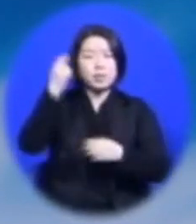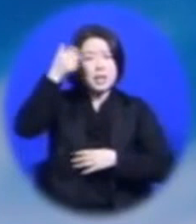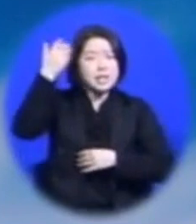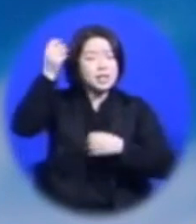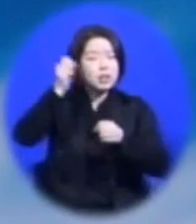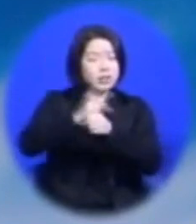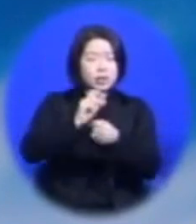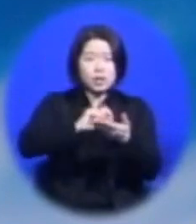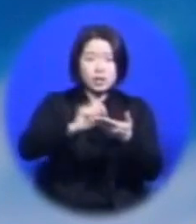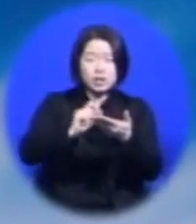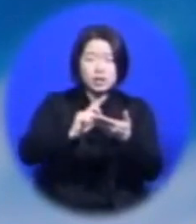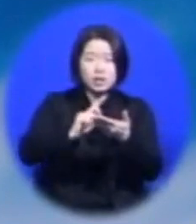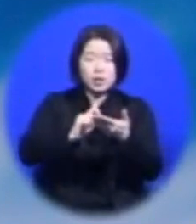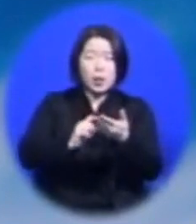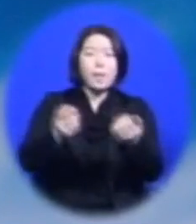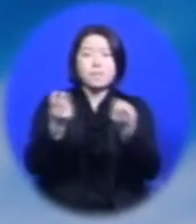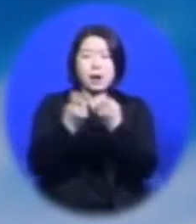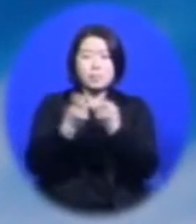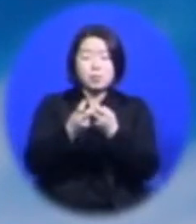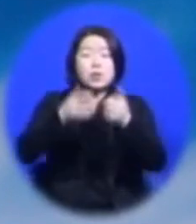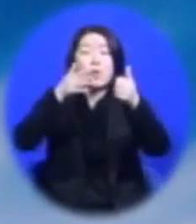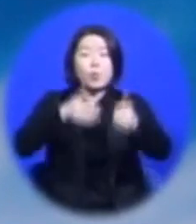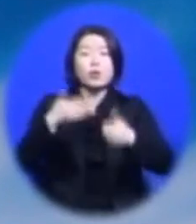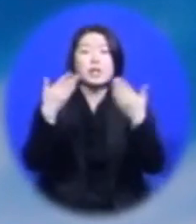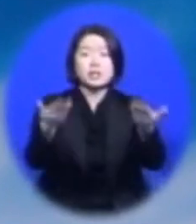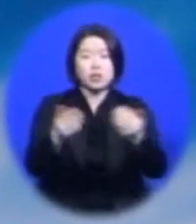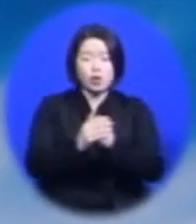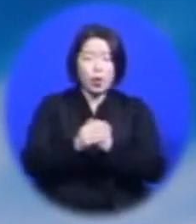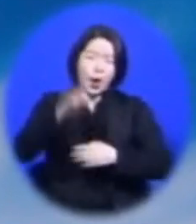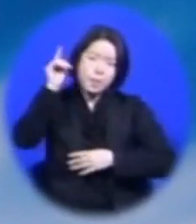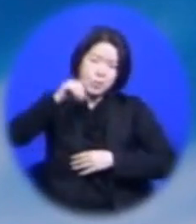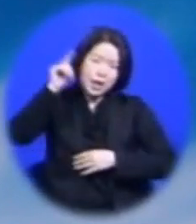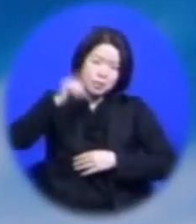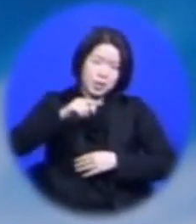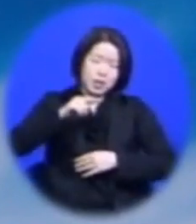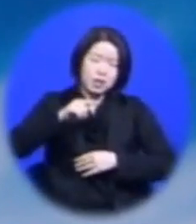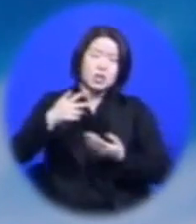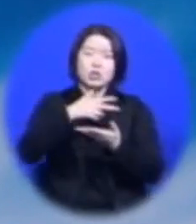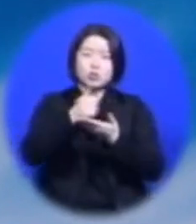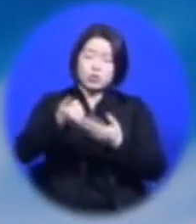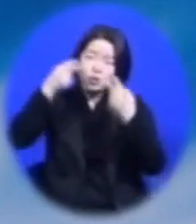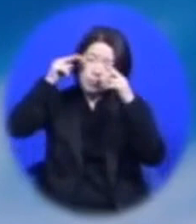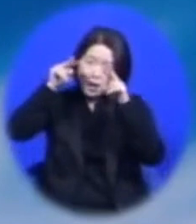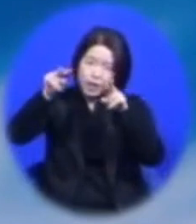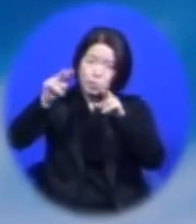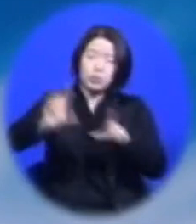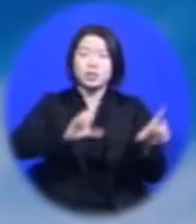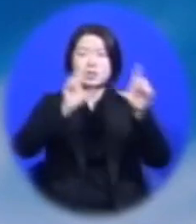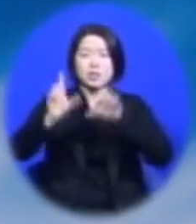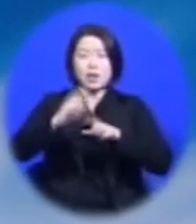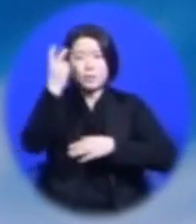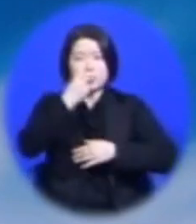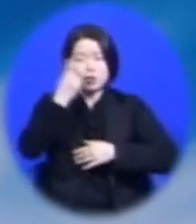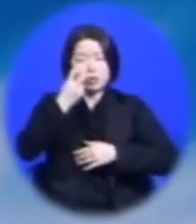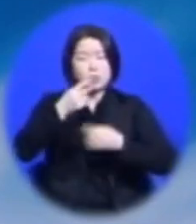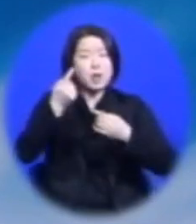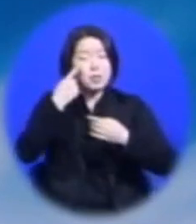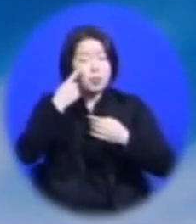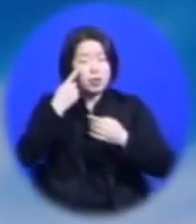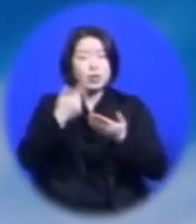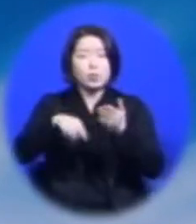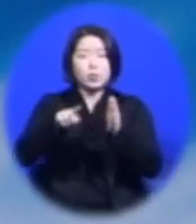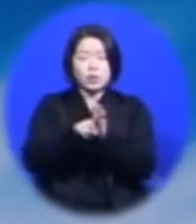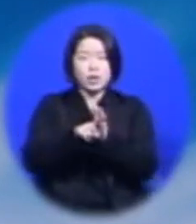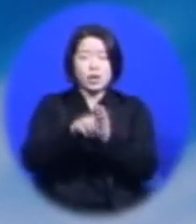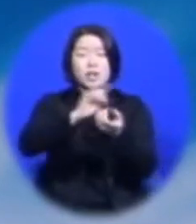쓰시는 방법을 권해드렸습니다. 매일매일 주님을 바라보시는 삶을 점검해 보시도록 그리고